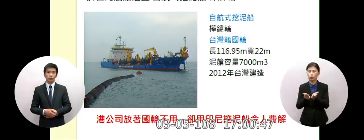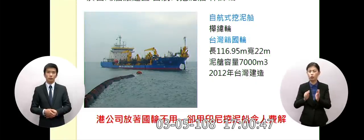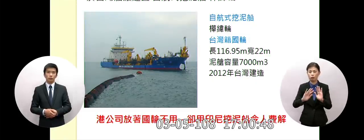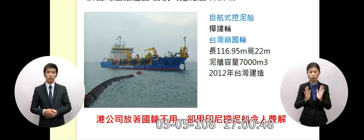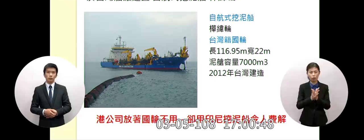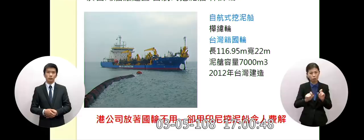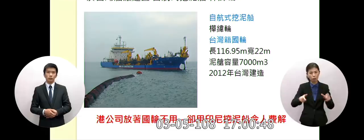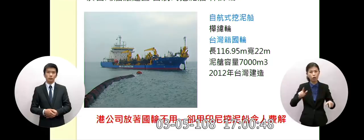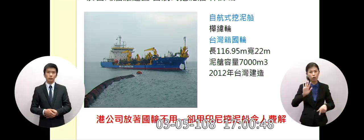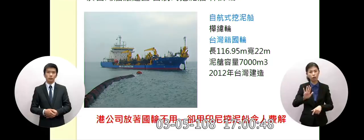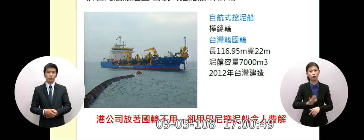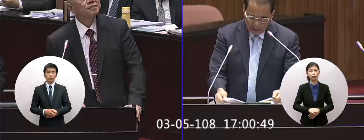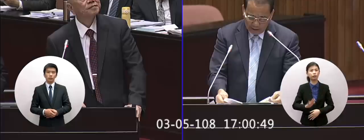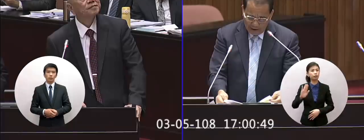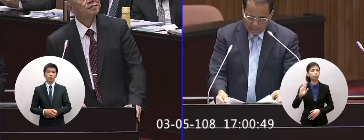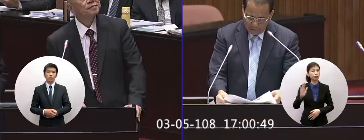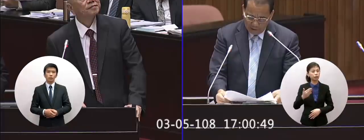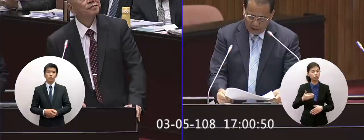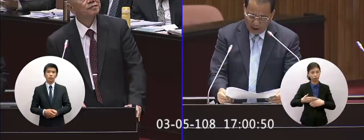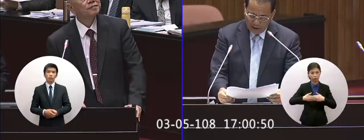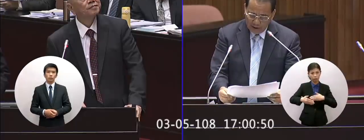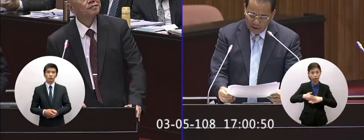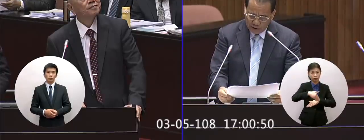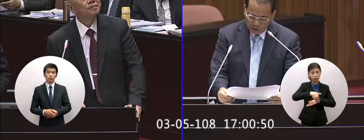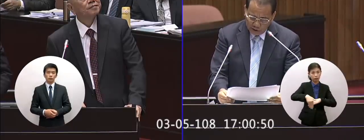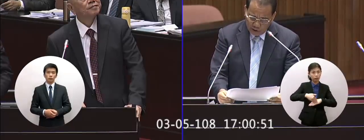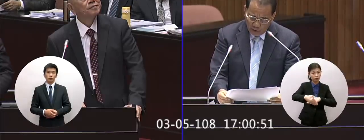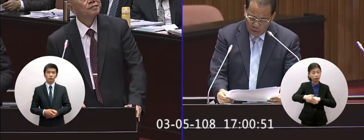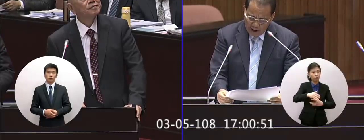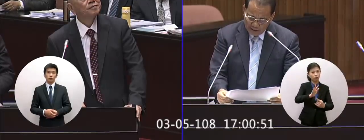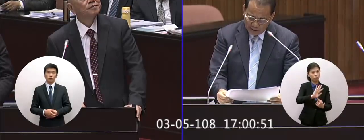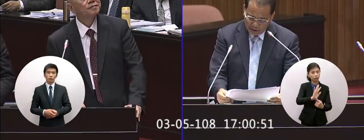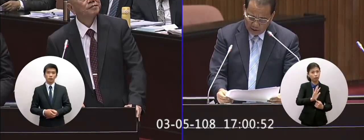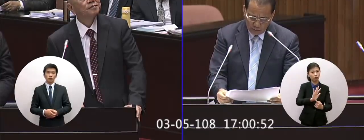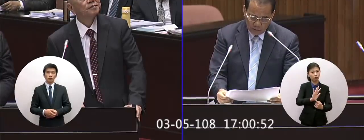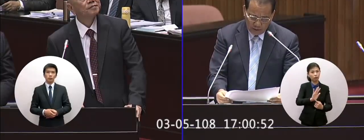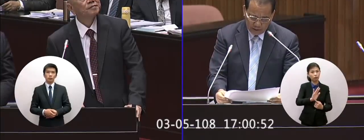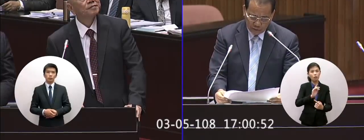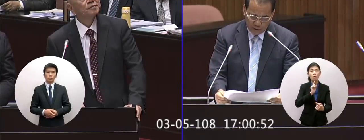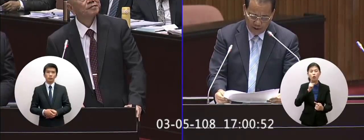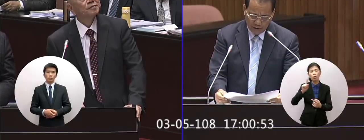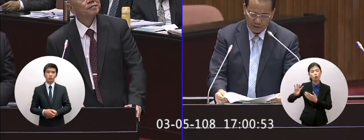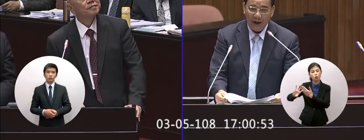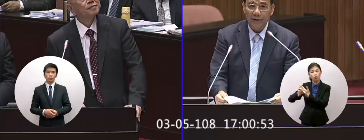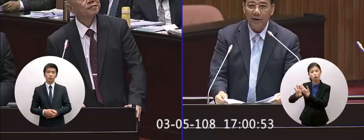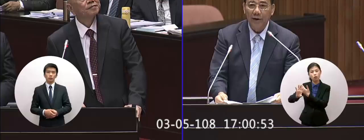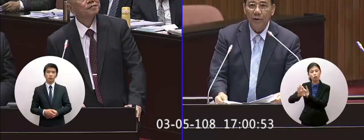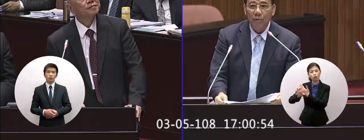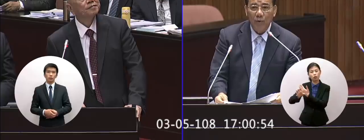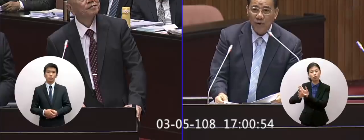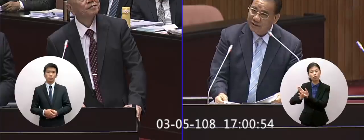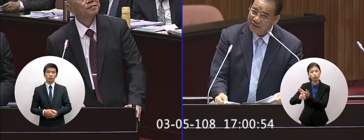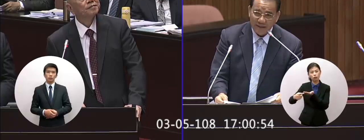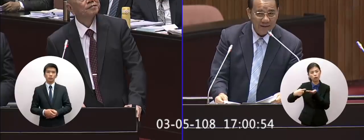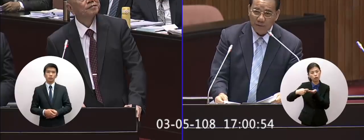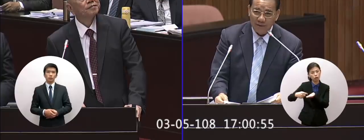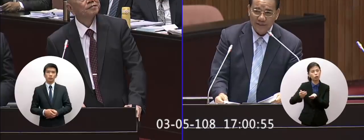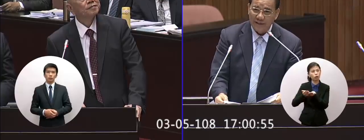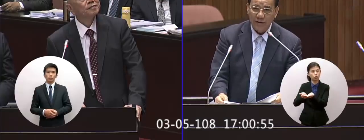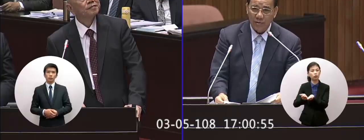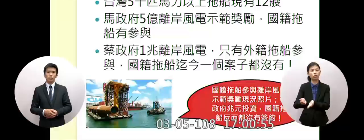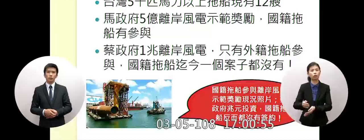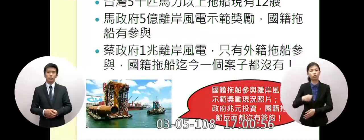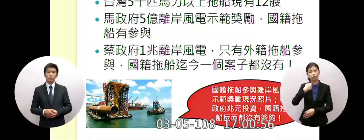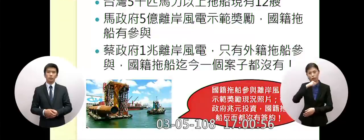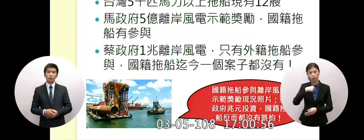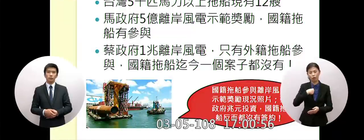是现在我们的离岸风电呢，只有外籍的拖船有参与，